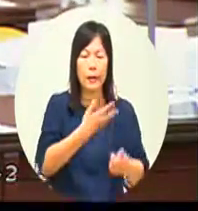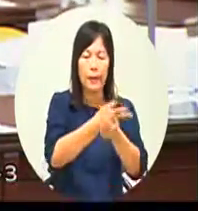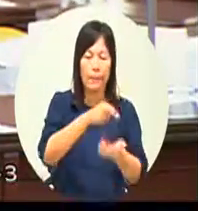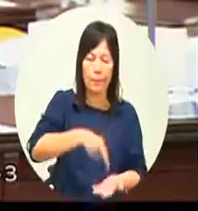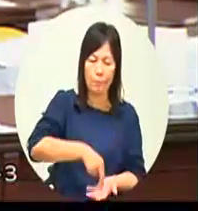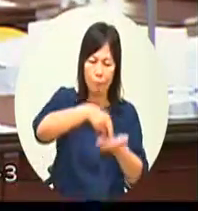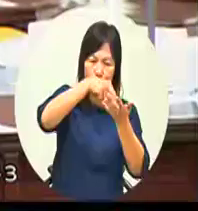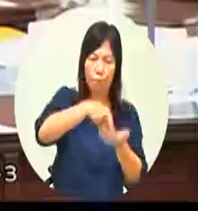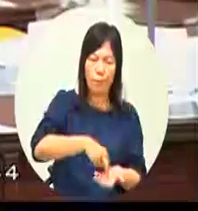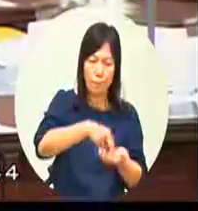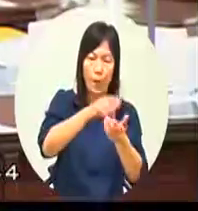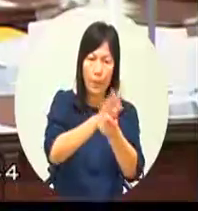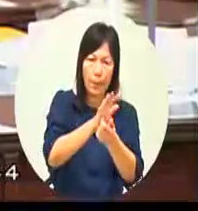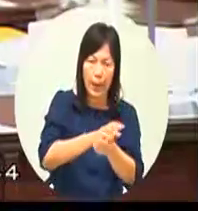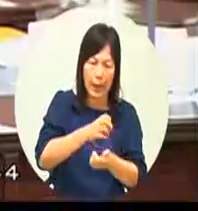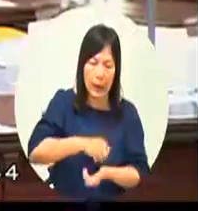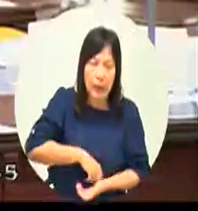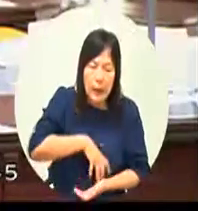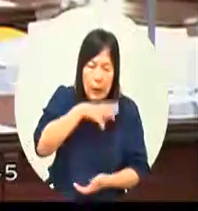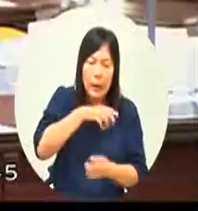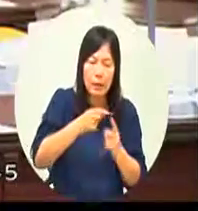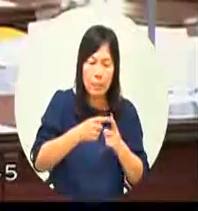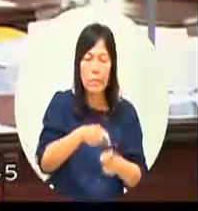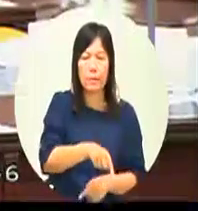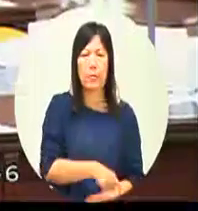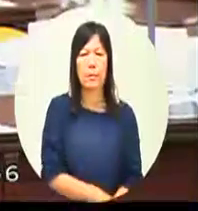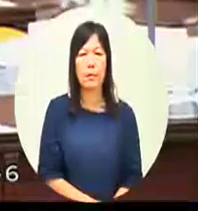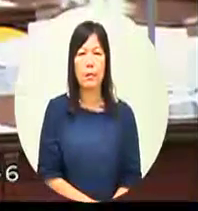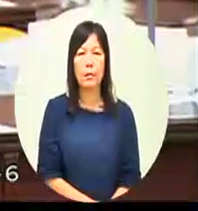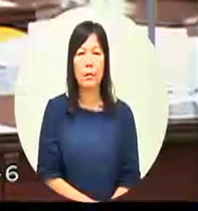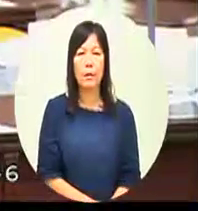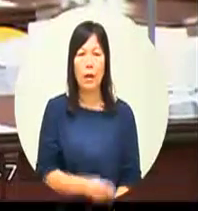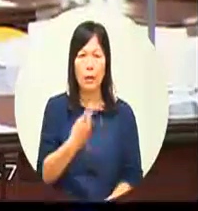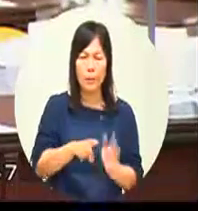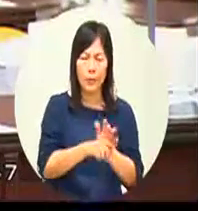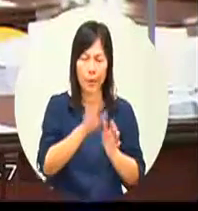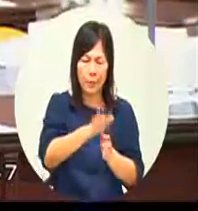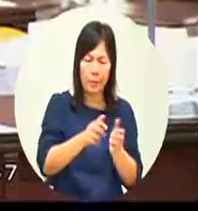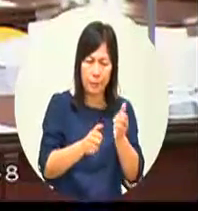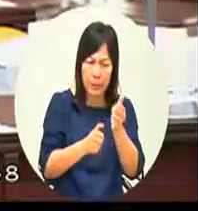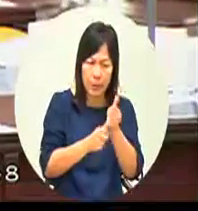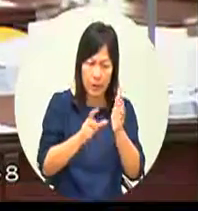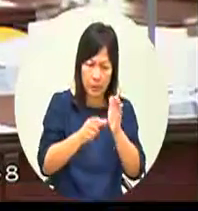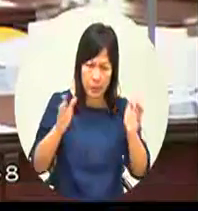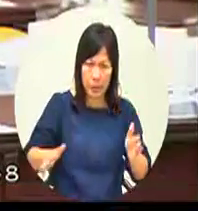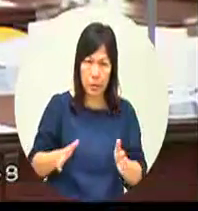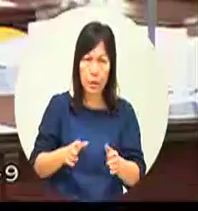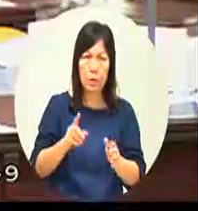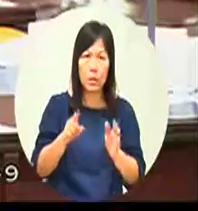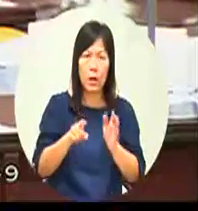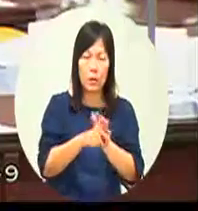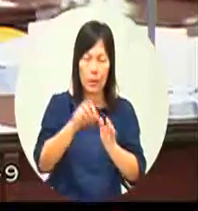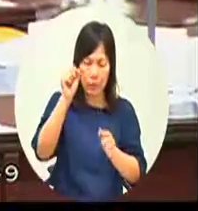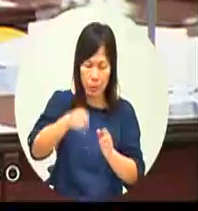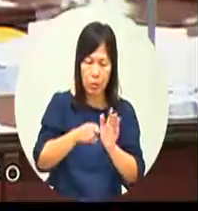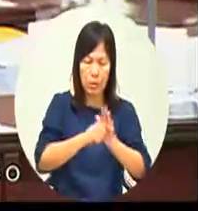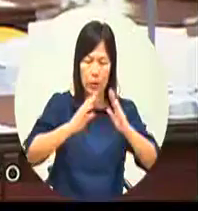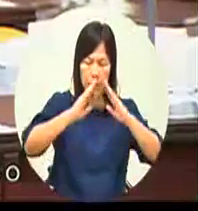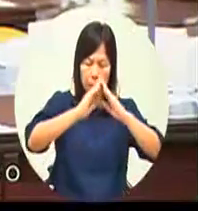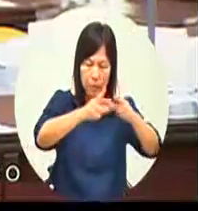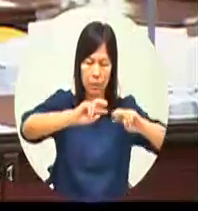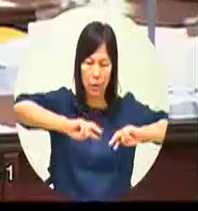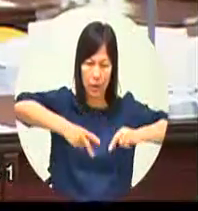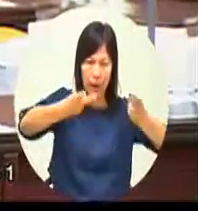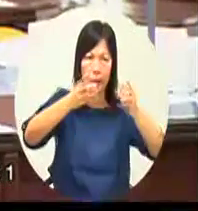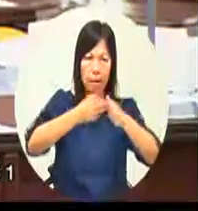用，但是嘞，这以后的附带就是一个期限，这个期限若到嘞，对不对？爱同意都跟嘛，啊，